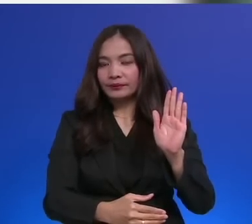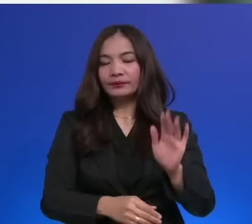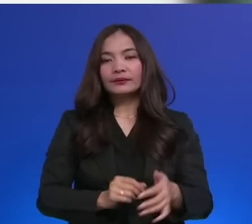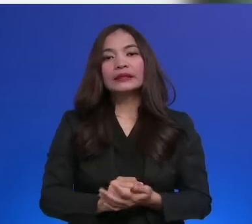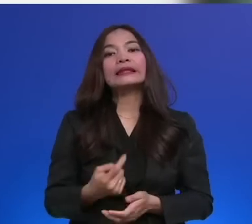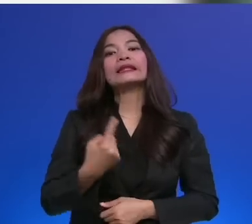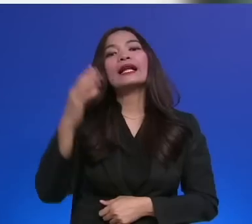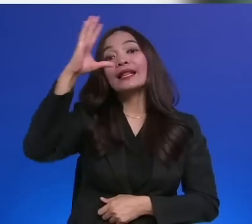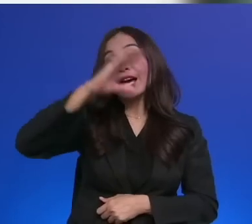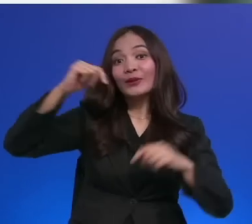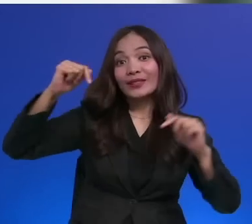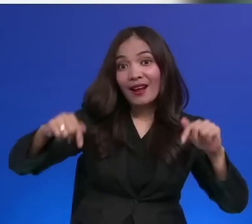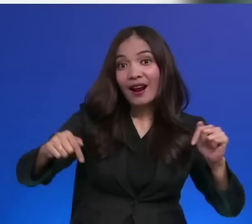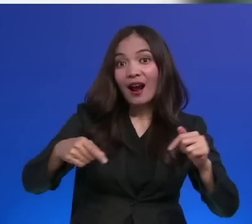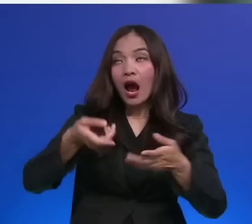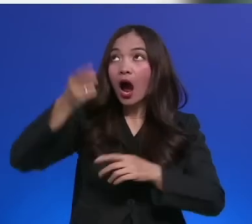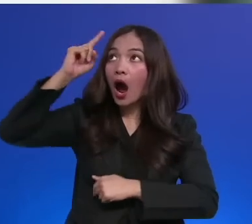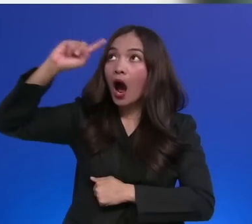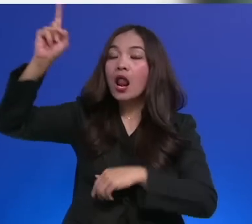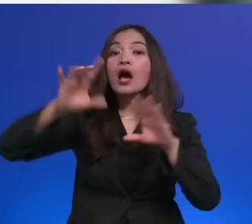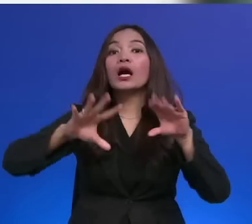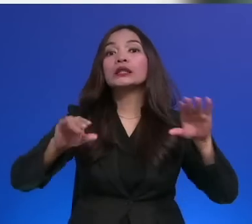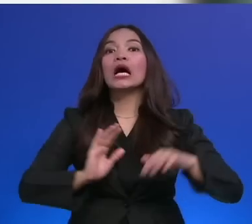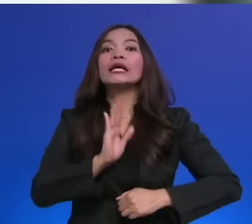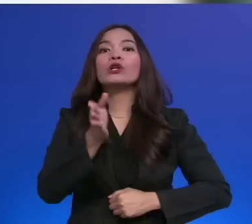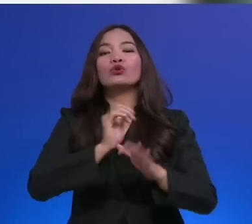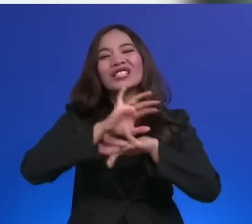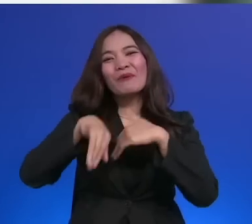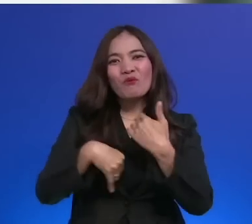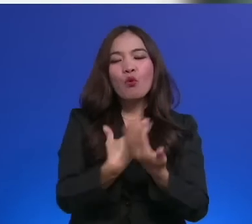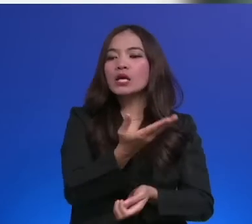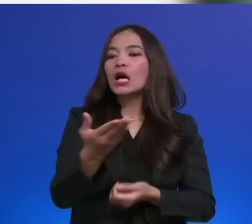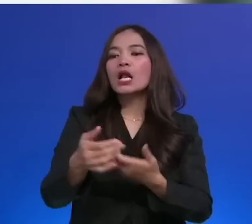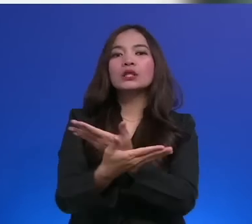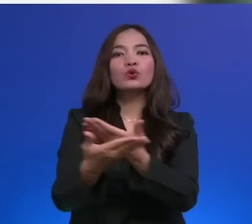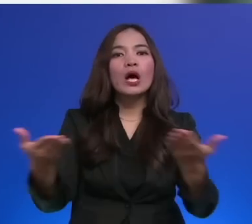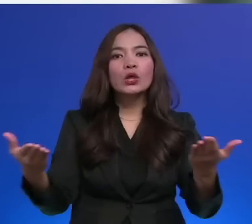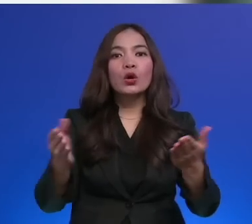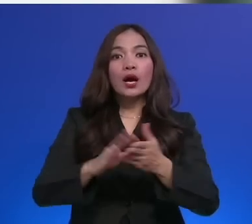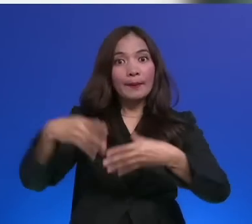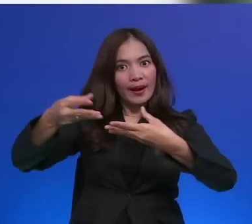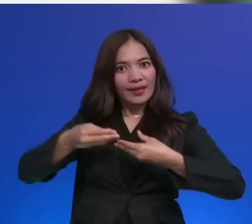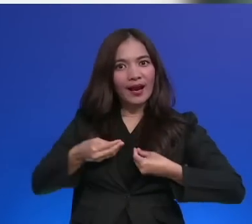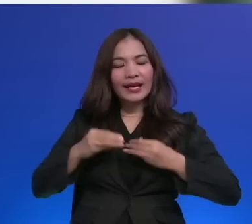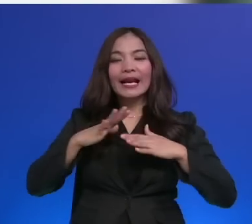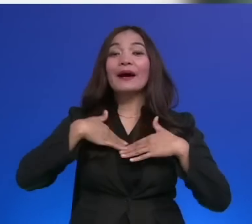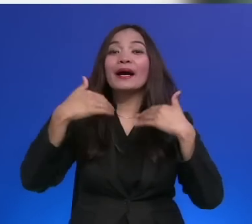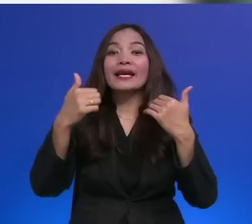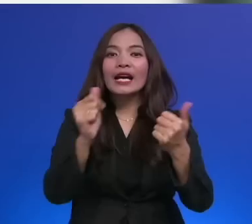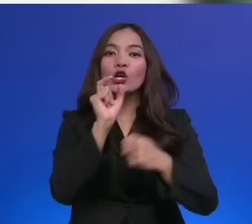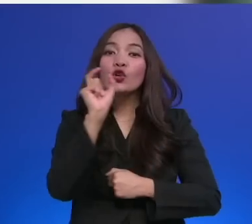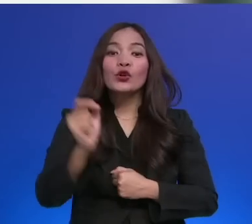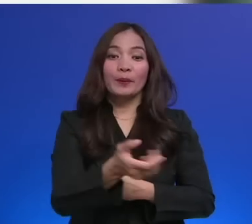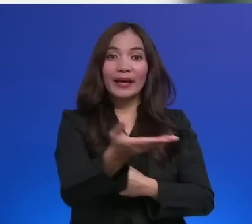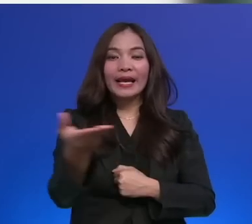kita tahu sekarang bahwa Allah turut bekerja dalam segala sesuatu untuk mendatangkan kebaikan bagi mereka